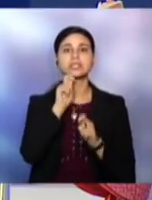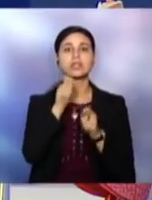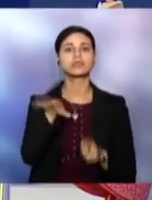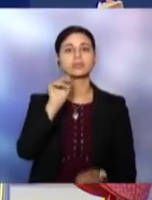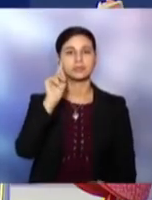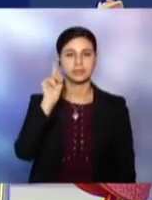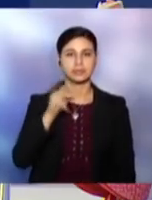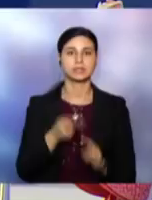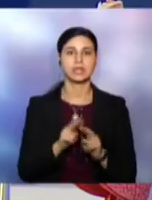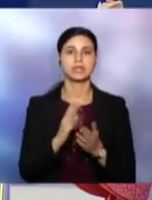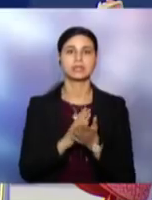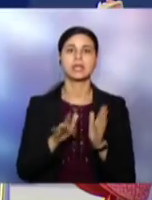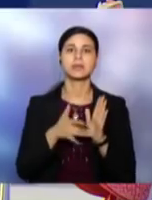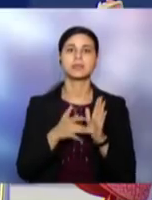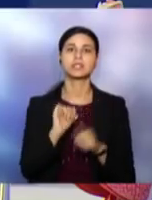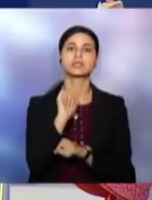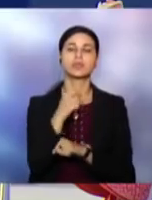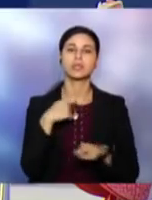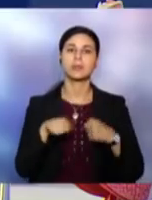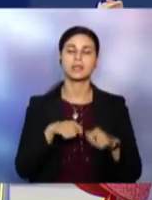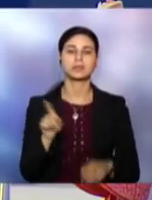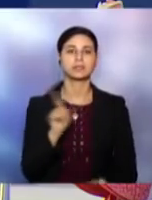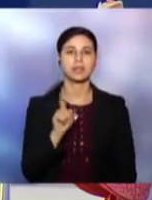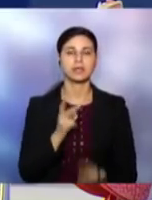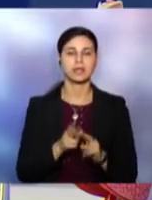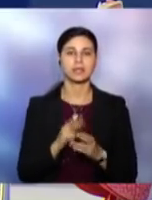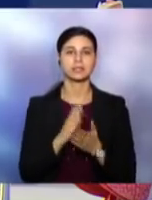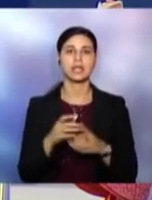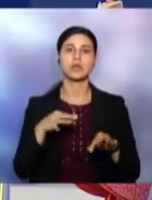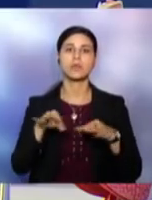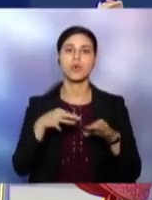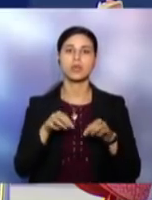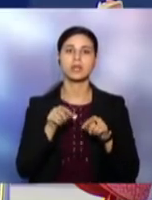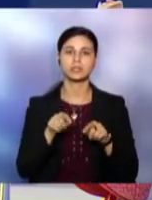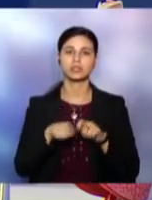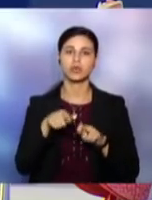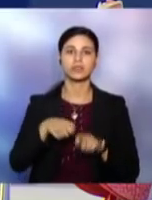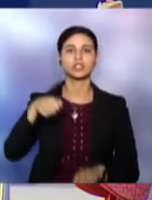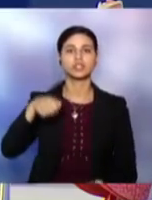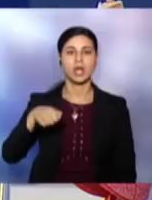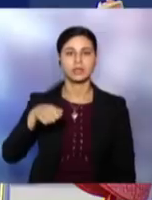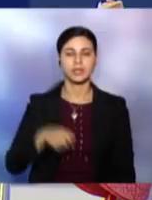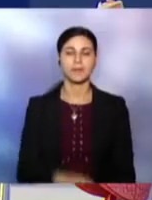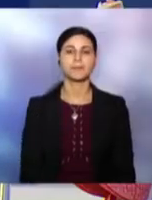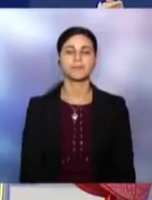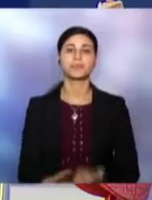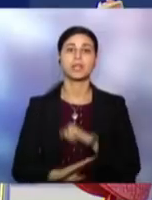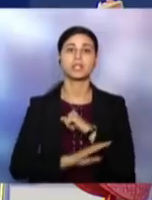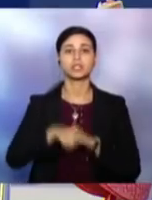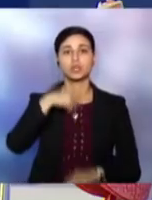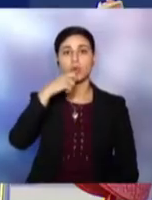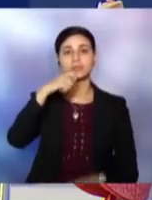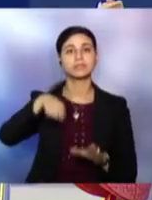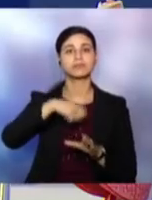ეს არის მინის ბოთლი პლასმასის ნაცვლად, ეს გახლავთ პოლიეთილენის ნაცვლად ქსოვილის ჩანთა, ხის კოზი